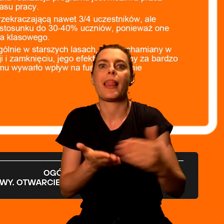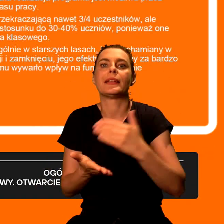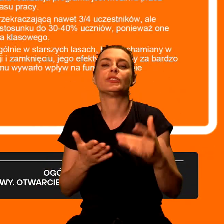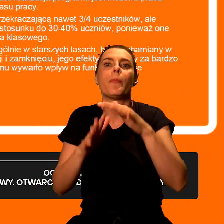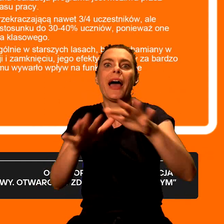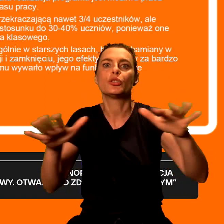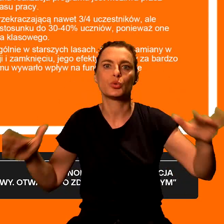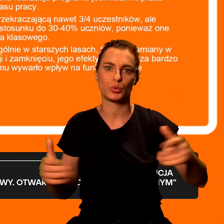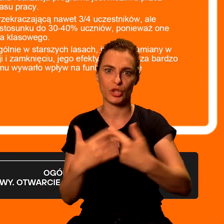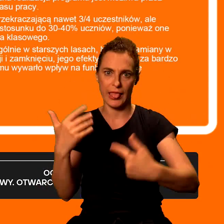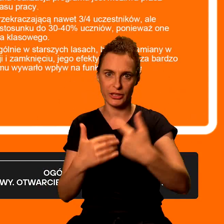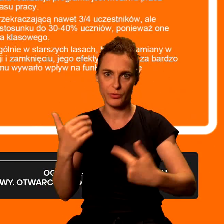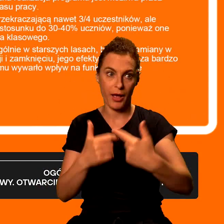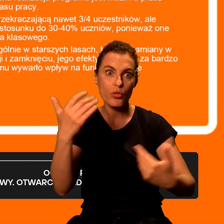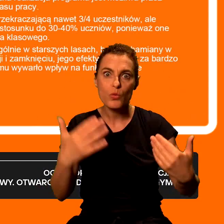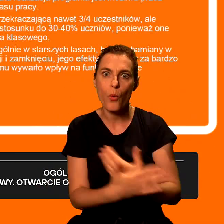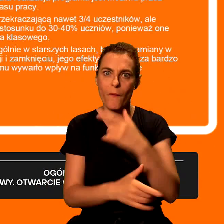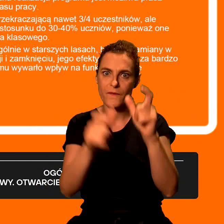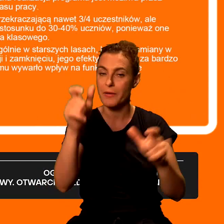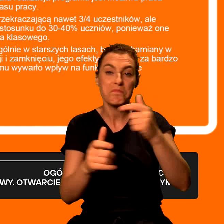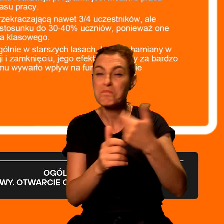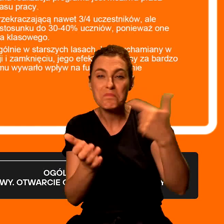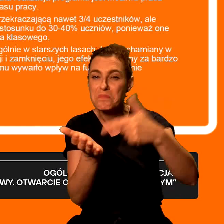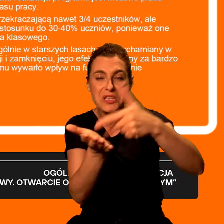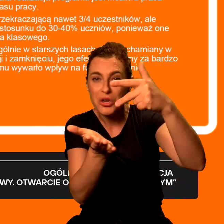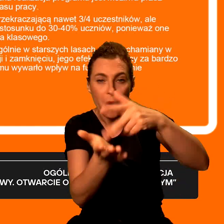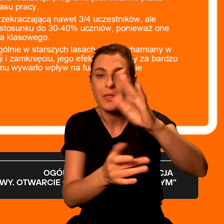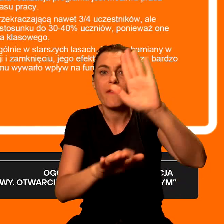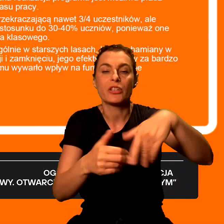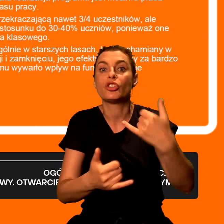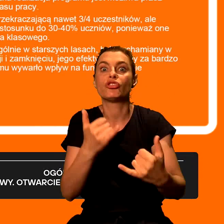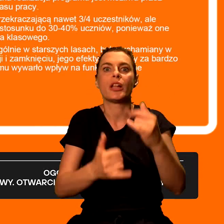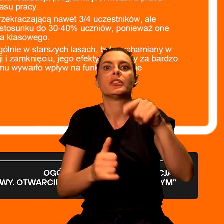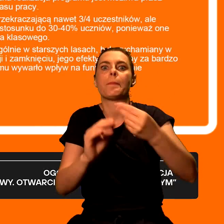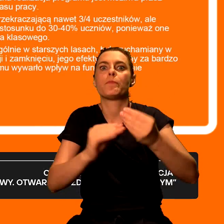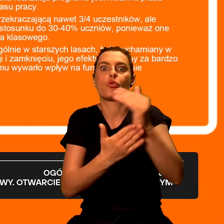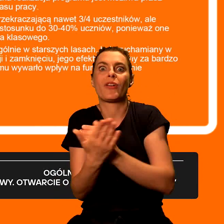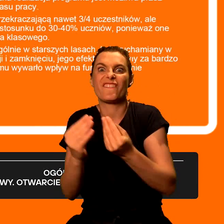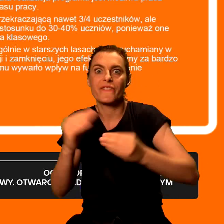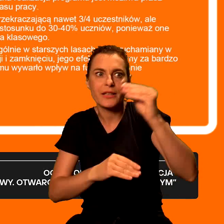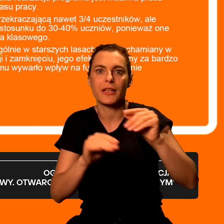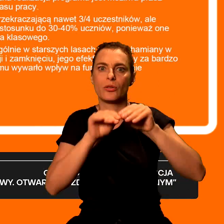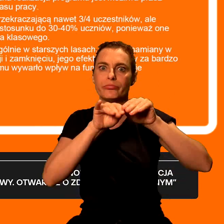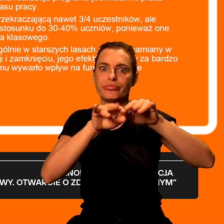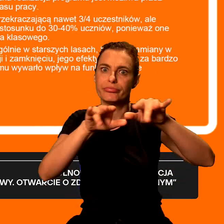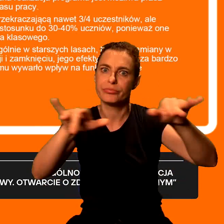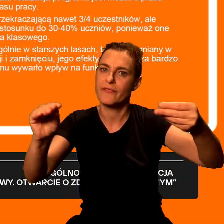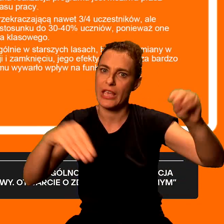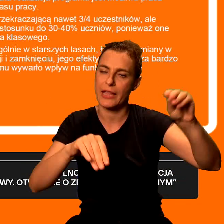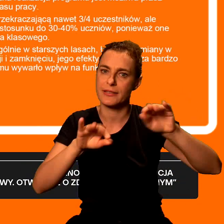stojące. Potencjalnie nawet może prawie miliony, gdyby ten program był szerzej wprowadzony. I biorąc pod uwagę te